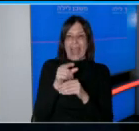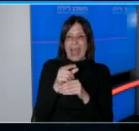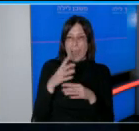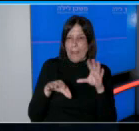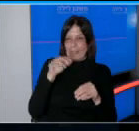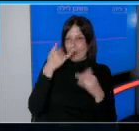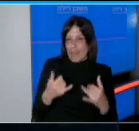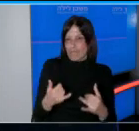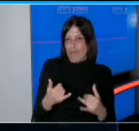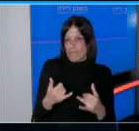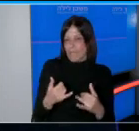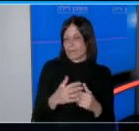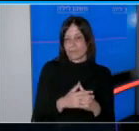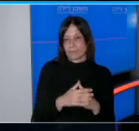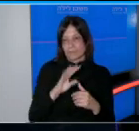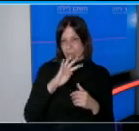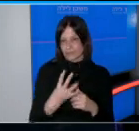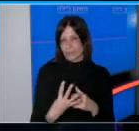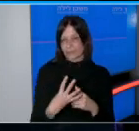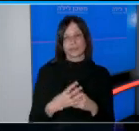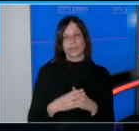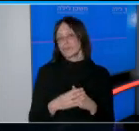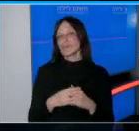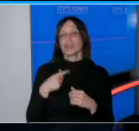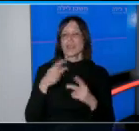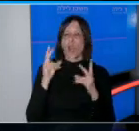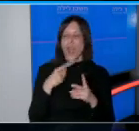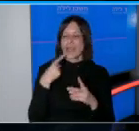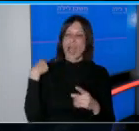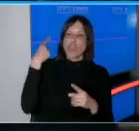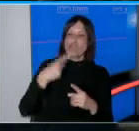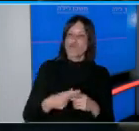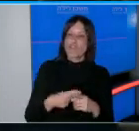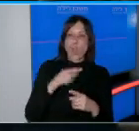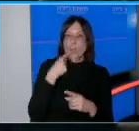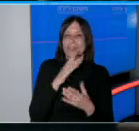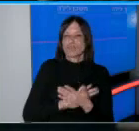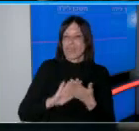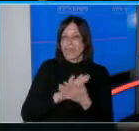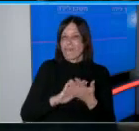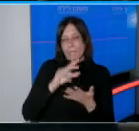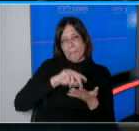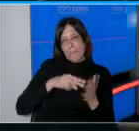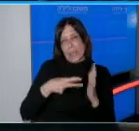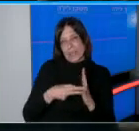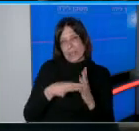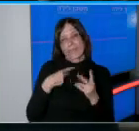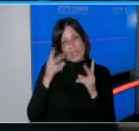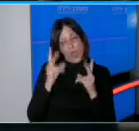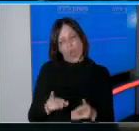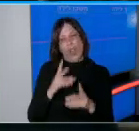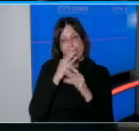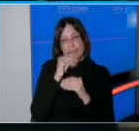של הבחירות. תראה, אני יכול להגיד לך, אני עד עכשיו לא הצהרתי שום דבר בפוליטיקה, אז אני יכול להיכנס